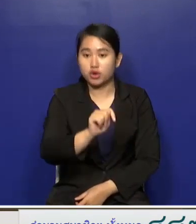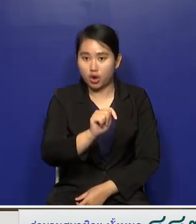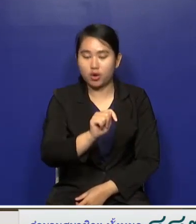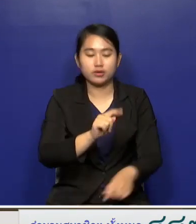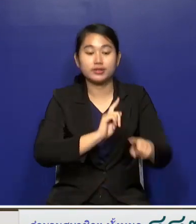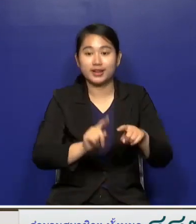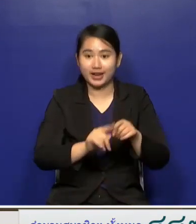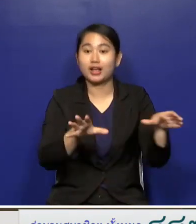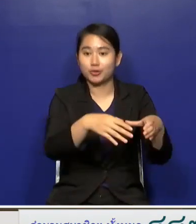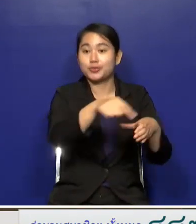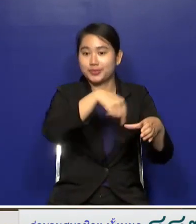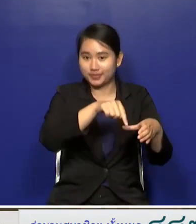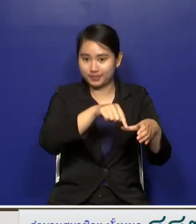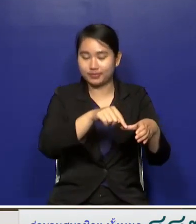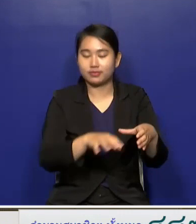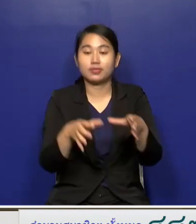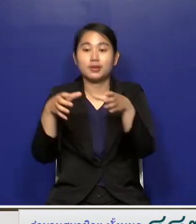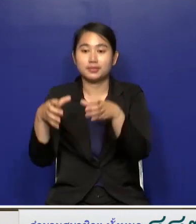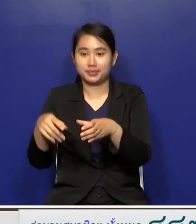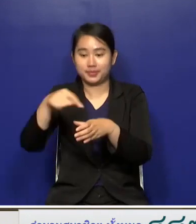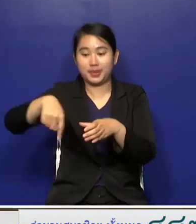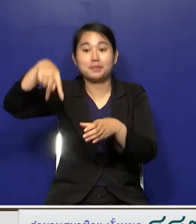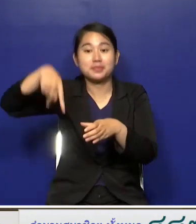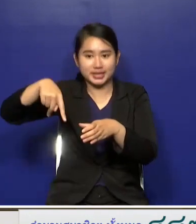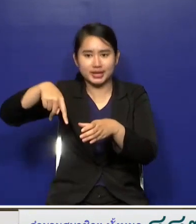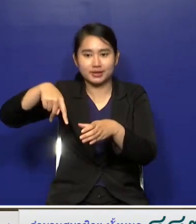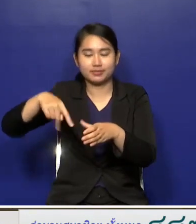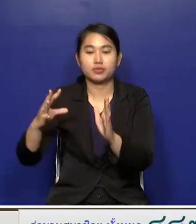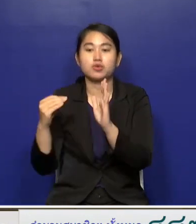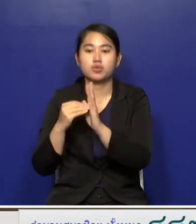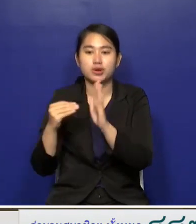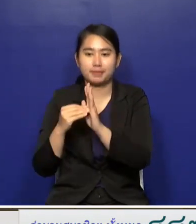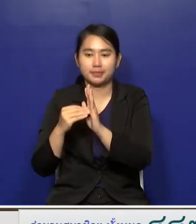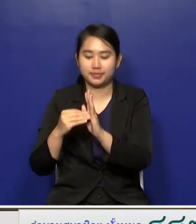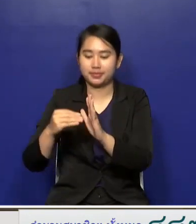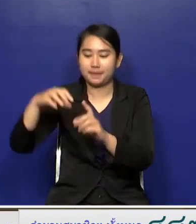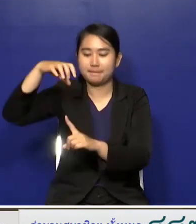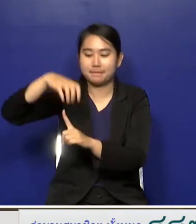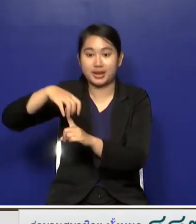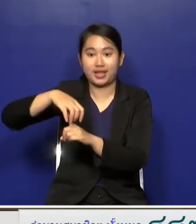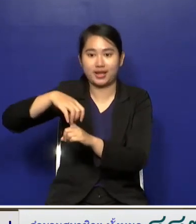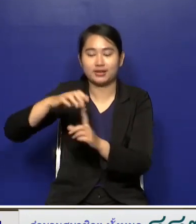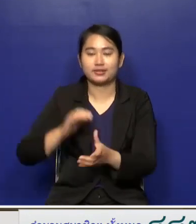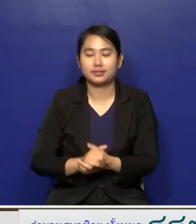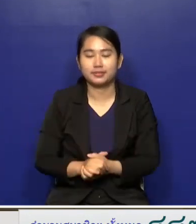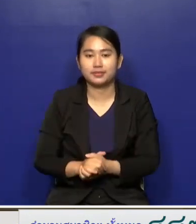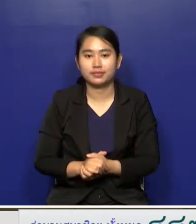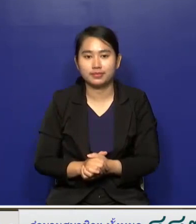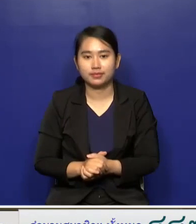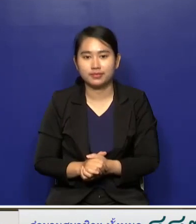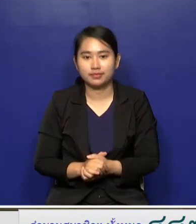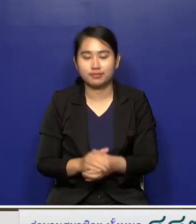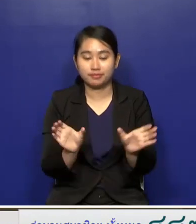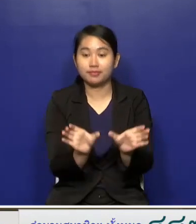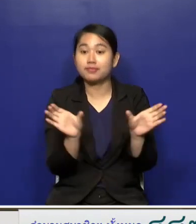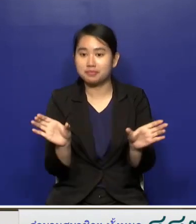บต.และมีรูปแบบพิเศษที่เราเรียกว่ากรุงเทพมหานครและพัทยารูปแบบก